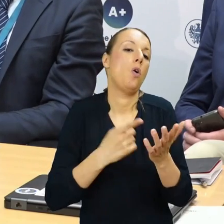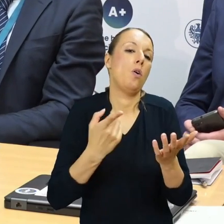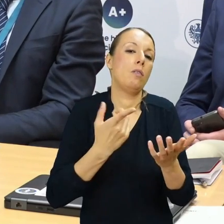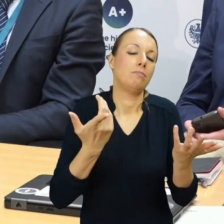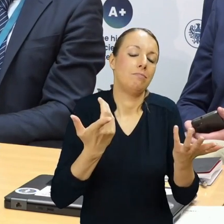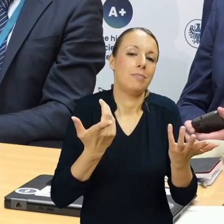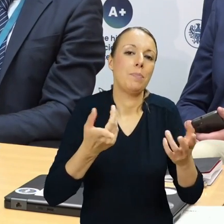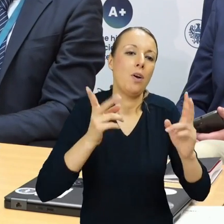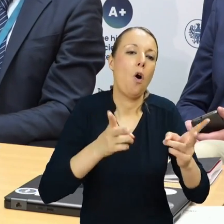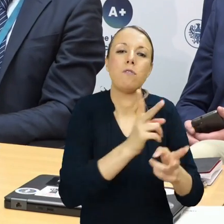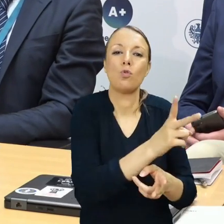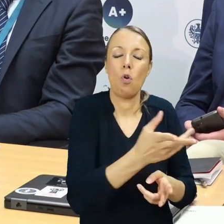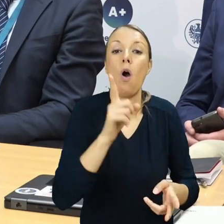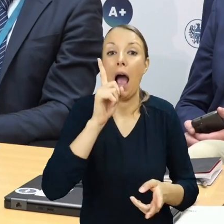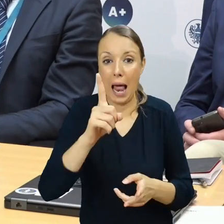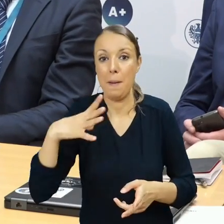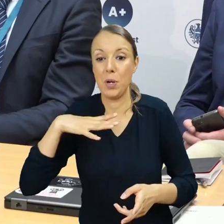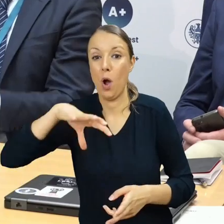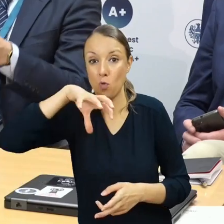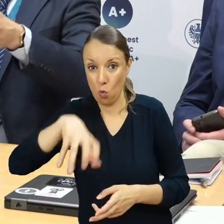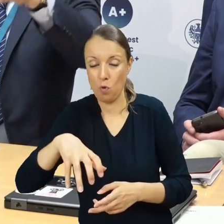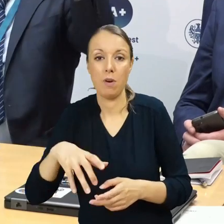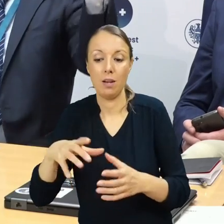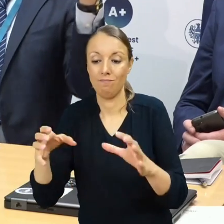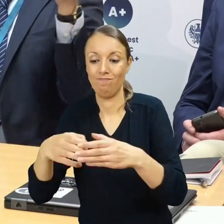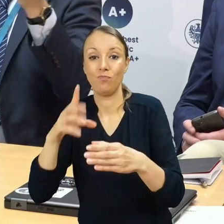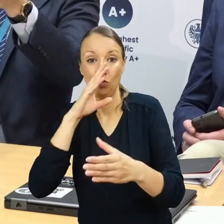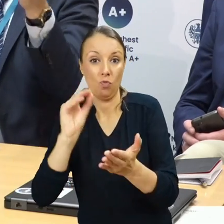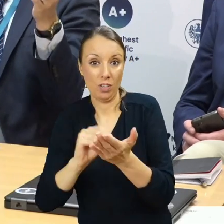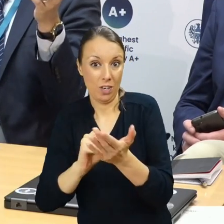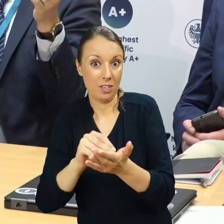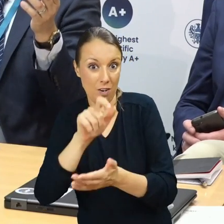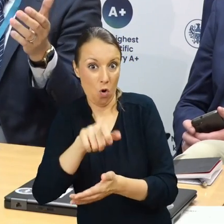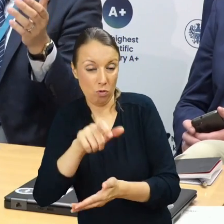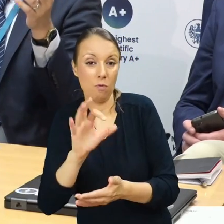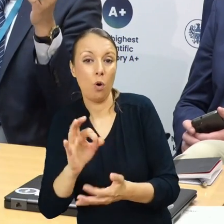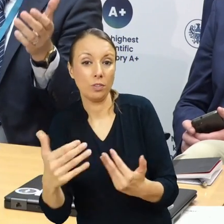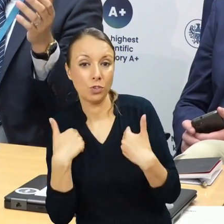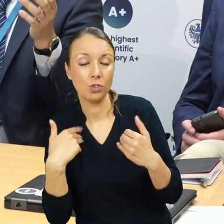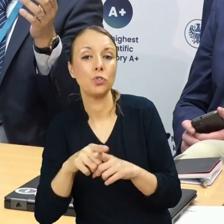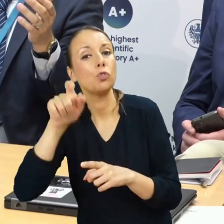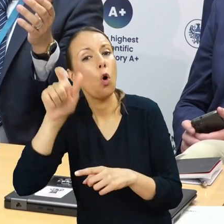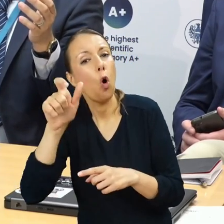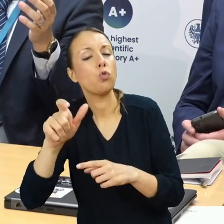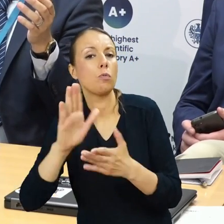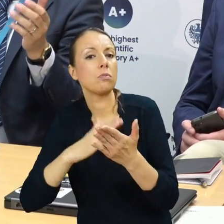której doświadczenie życiowe, czy nawet informacje od osób trzecich, czy z obiegu publicznego